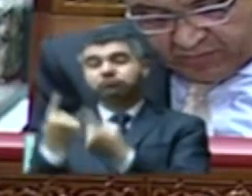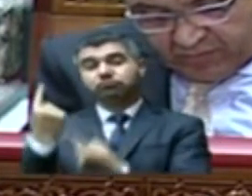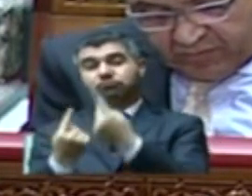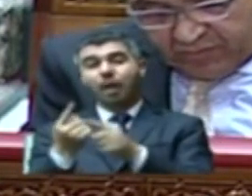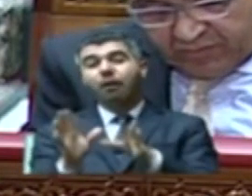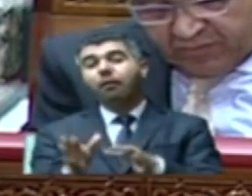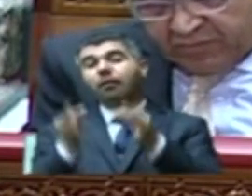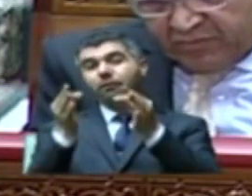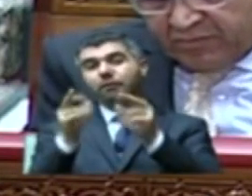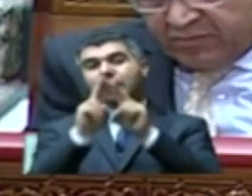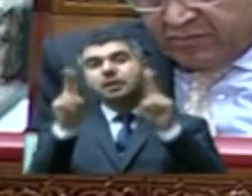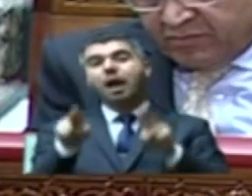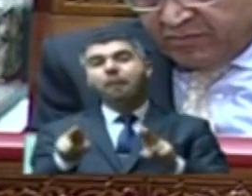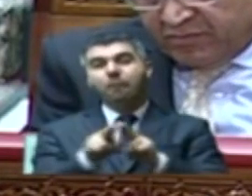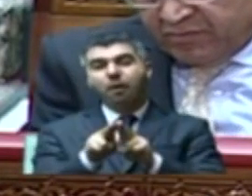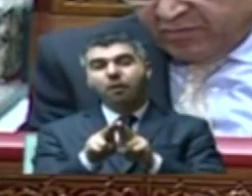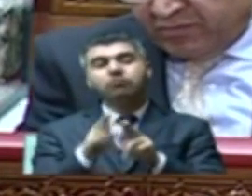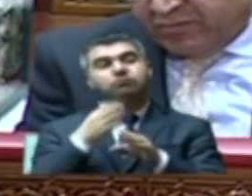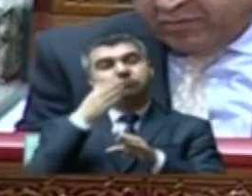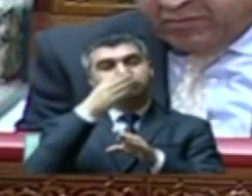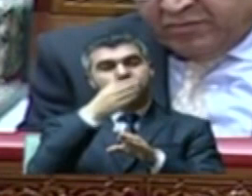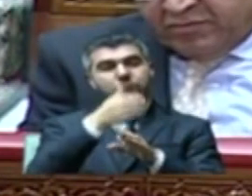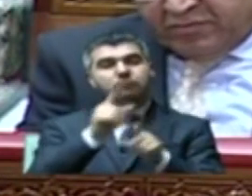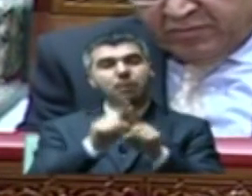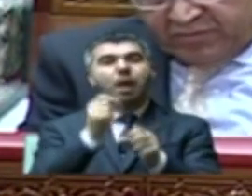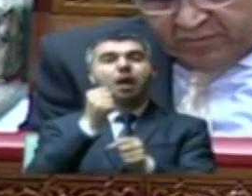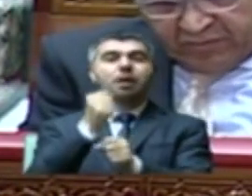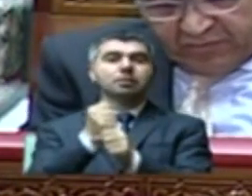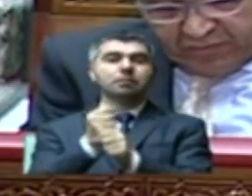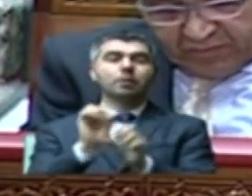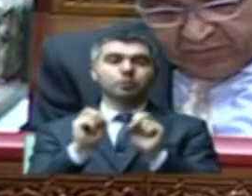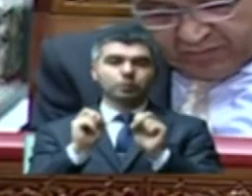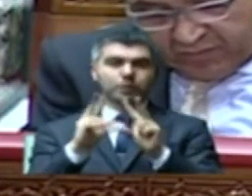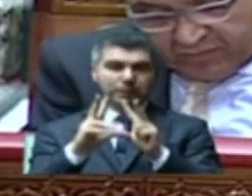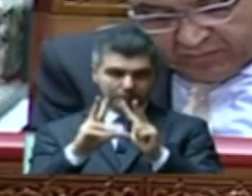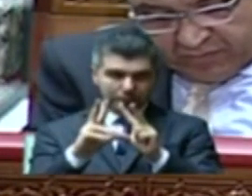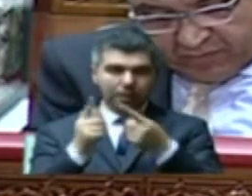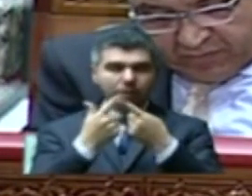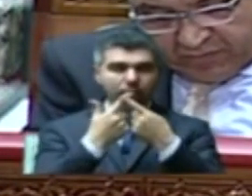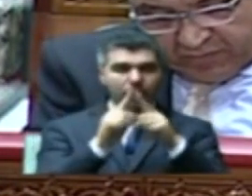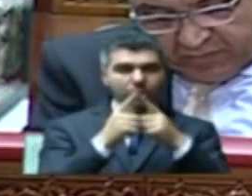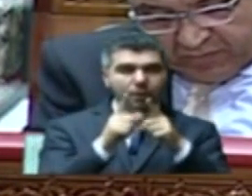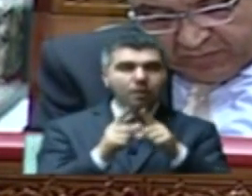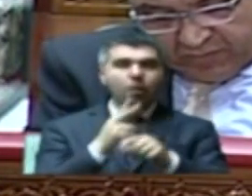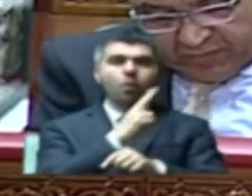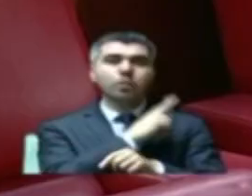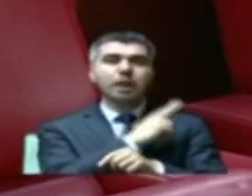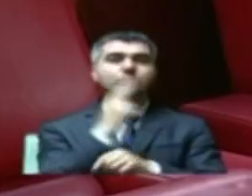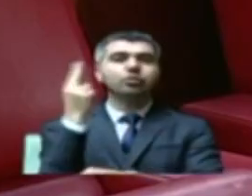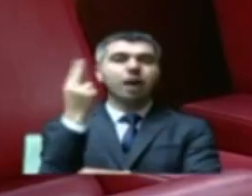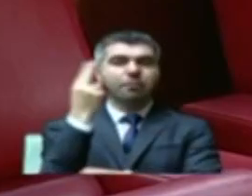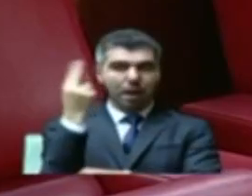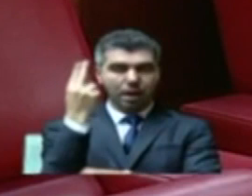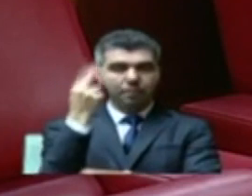يخرج الدبلومات ديالو باش يمشي حتى هو تكون عنده حظوظ اكثر باش يمكن يولج لهذا المنصب ديال الاستاذ الجامعي. يعني